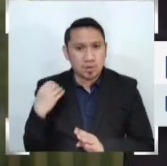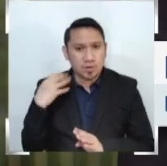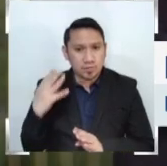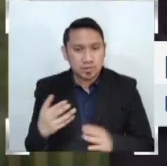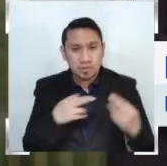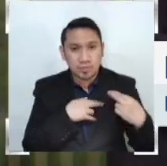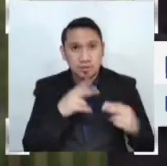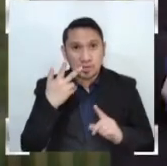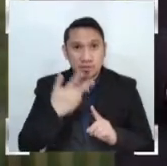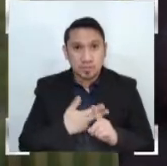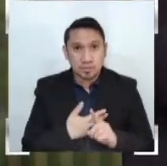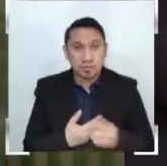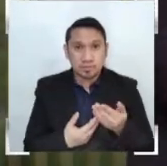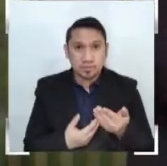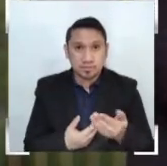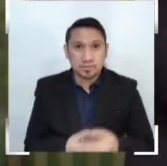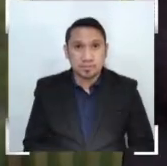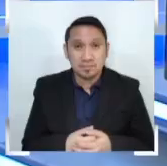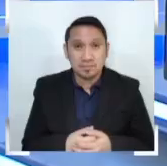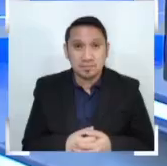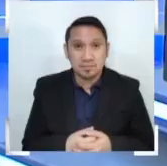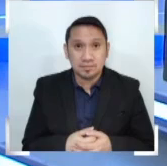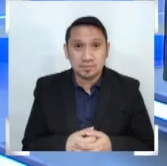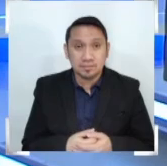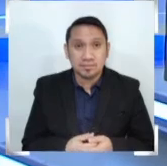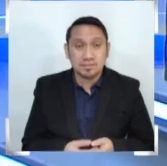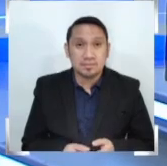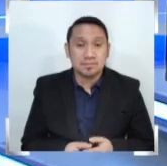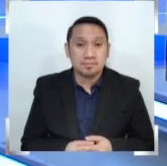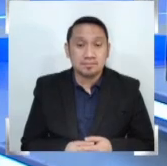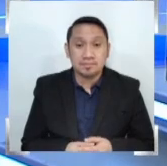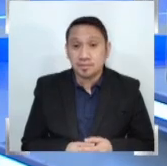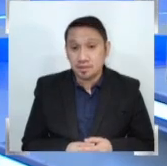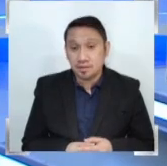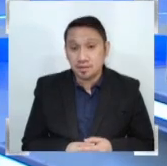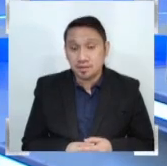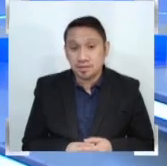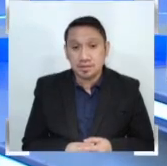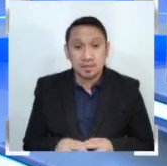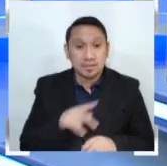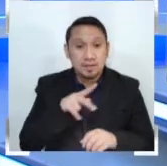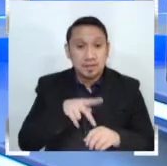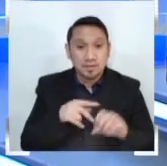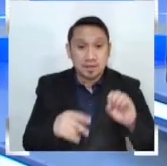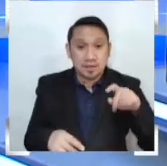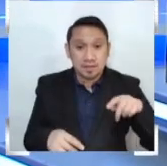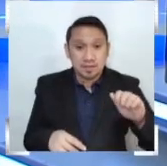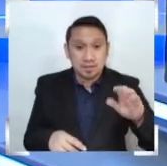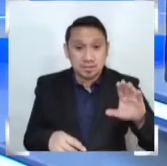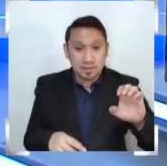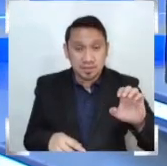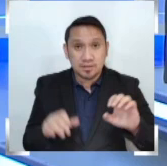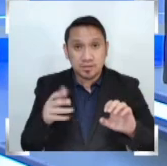3 buwan. Ako si Ivan Mirina, ang inyong saksi. Kinumpirma ng Philippine Space Agency na galing sa isang rocket ng China mga piraso ng